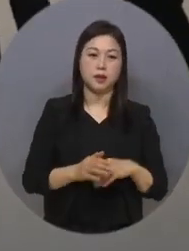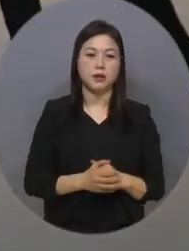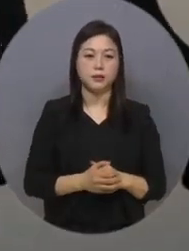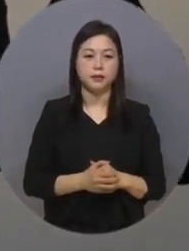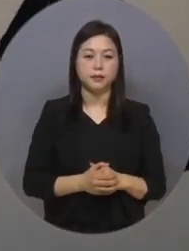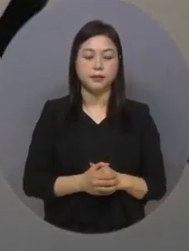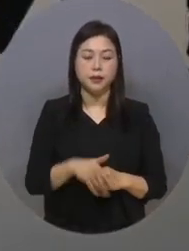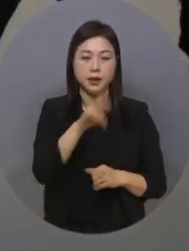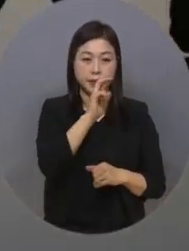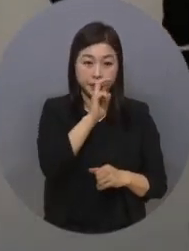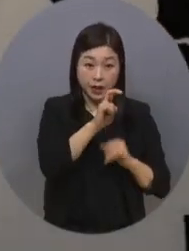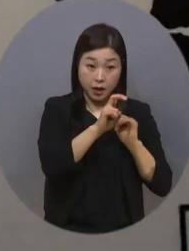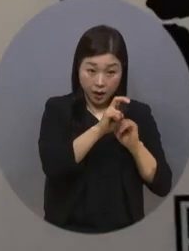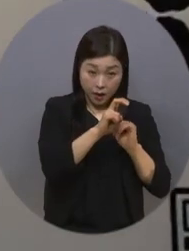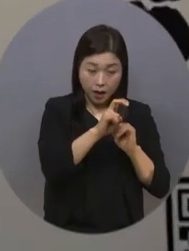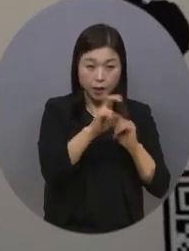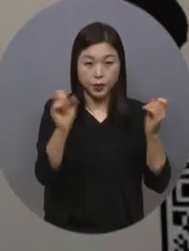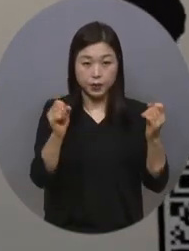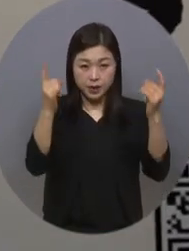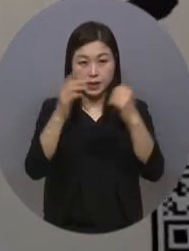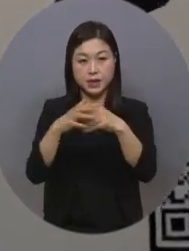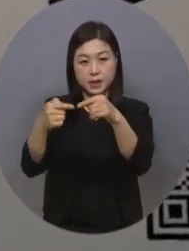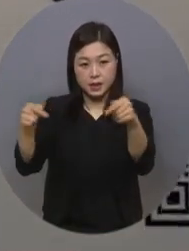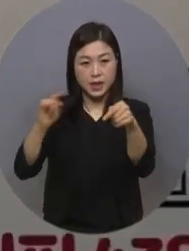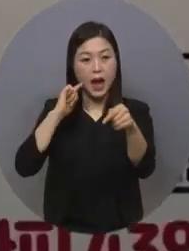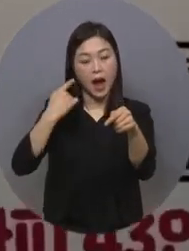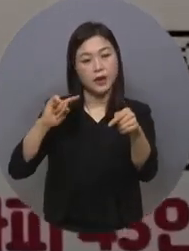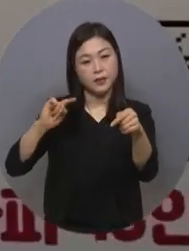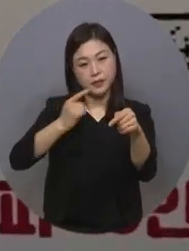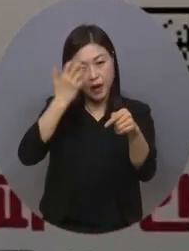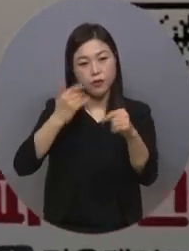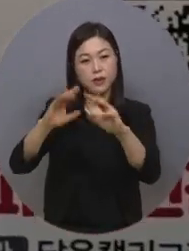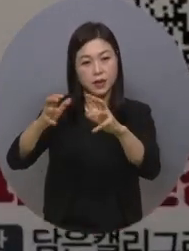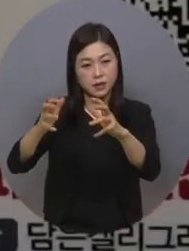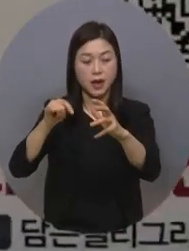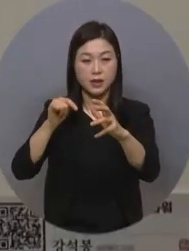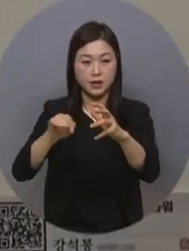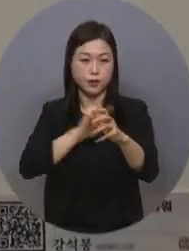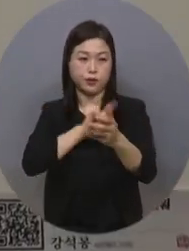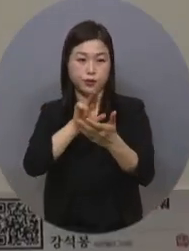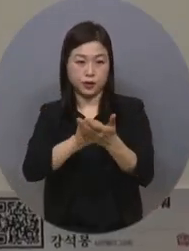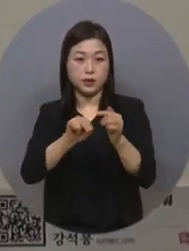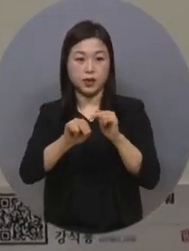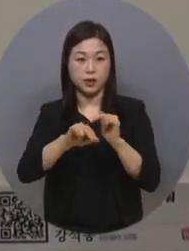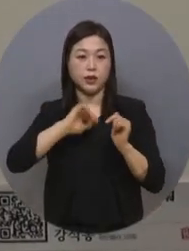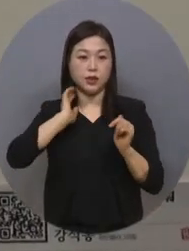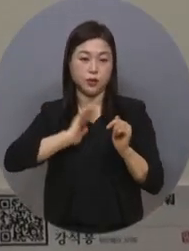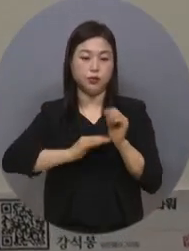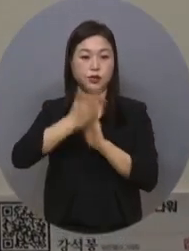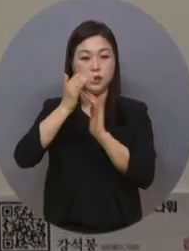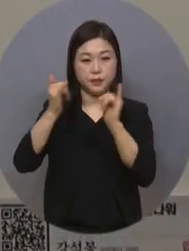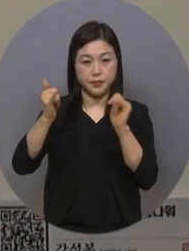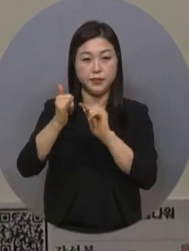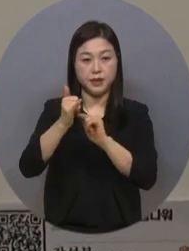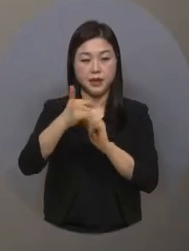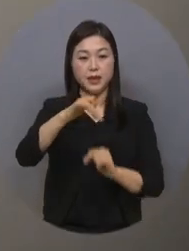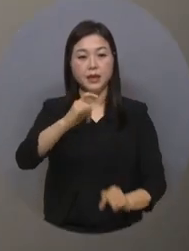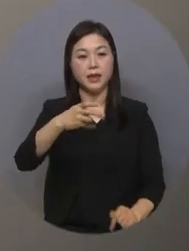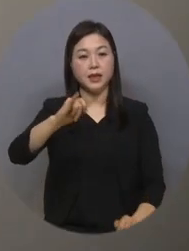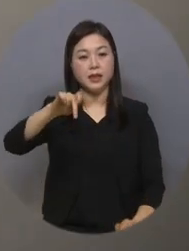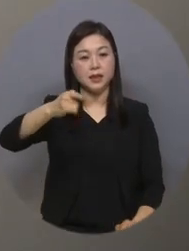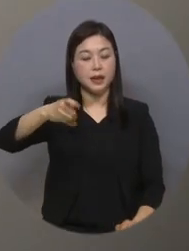함께 1층에서는 아름다운 세상이라는 주제로 의정부 시민들의 특별한 감성 캘리그라피